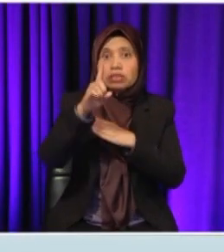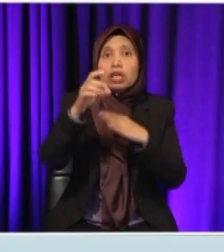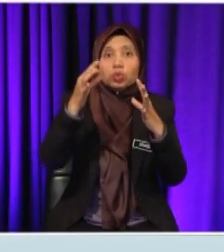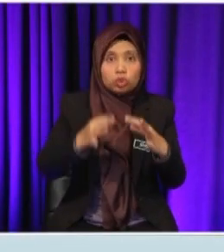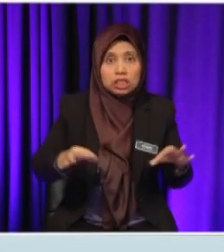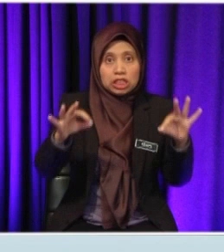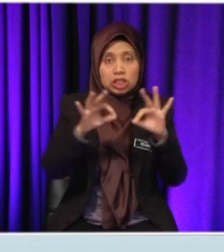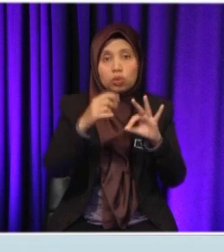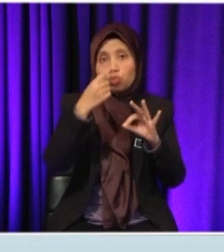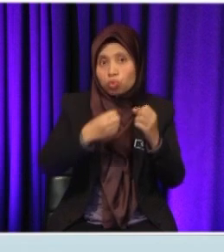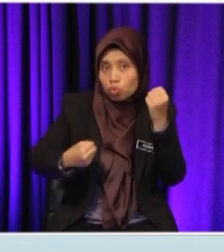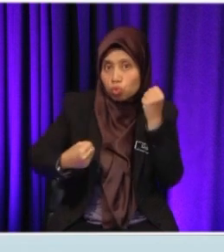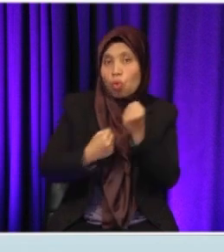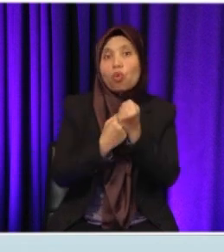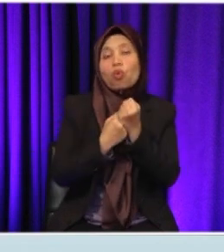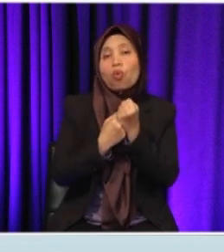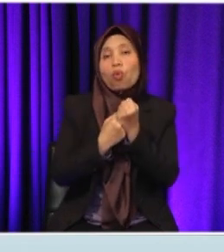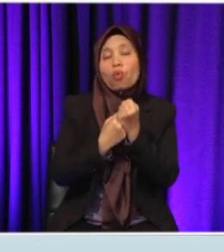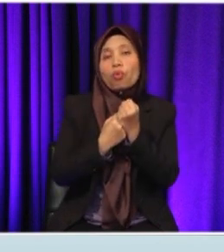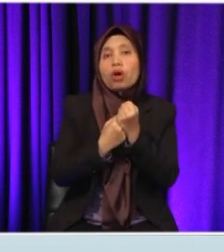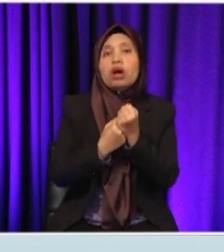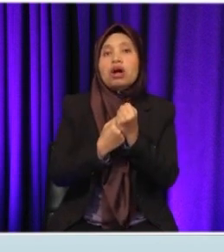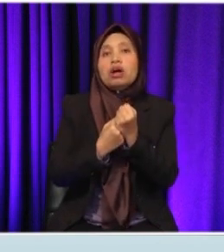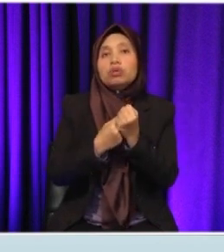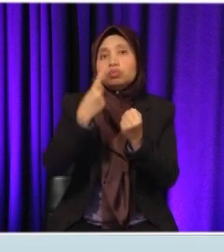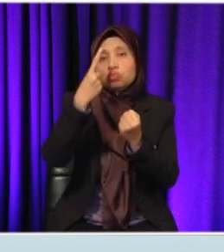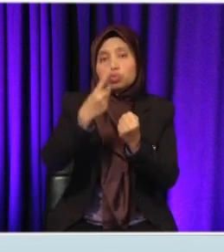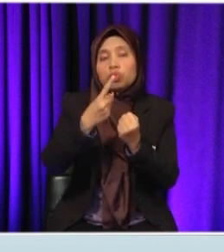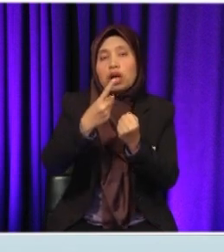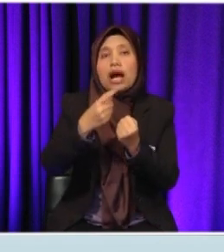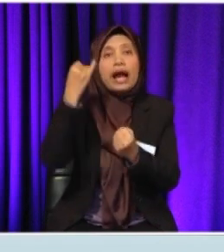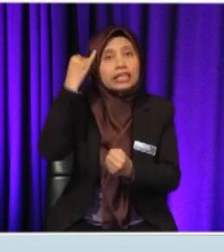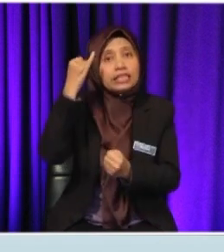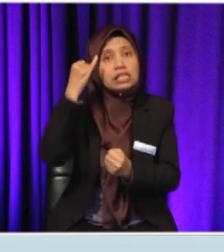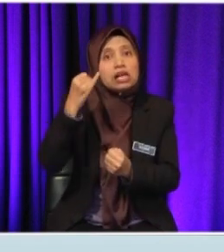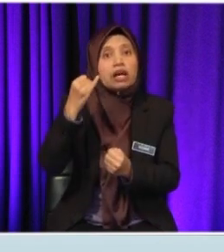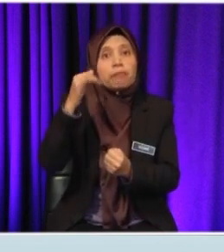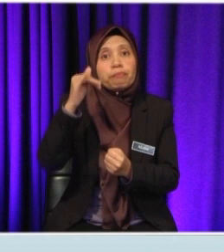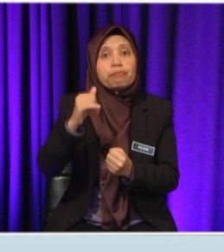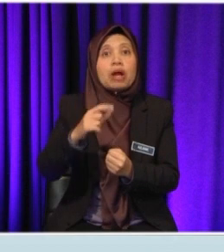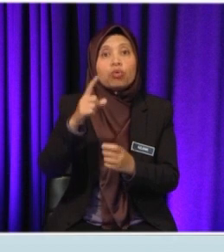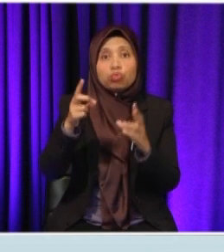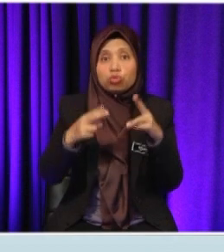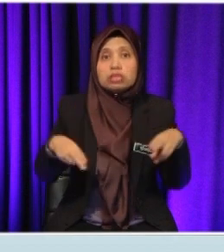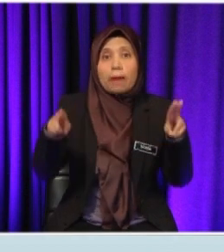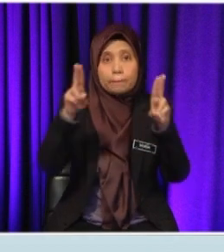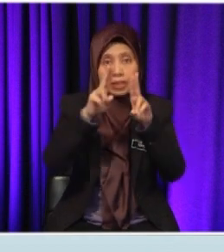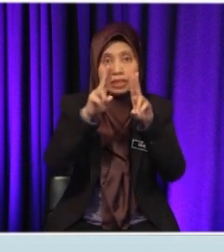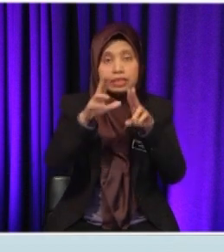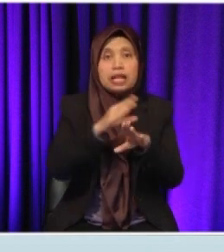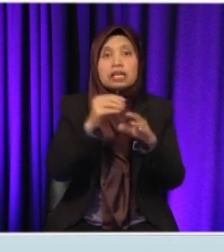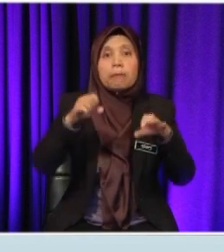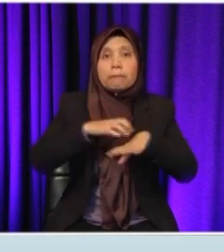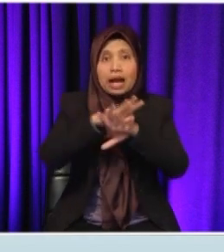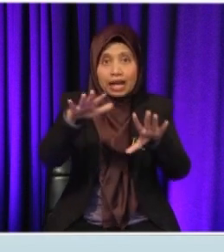untuk mendukung peranan atau diberi fungsi untuk mendukung idea pokok dan juga mengembangkan idea. Maknanya tiada